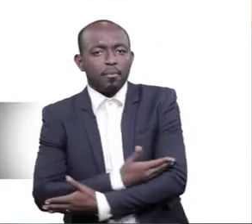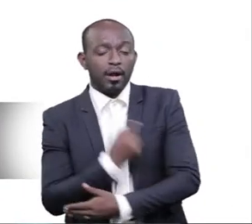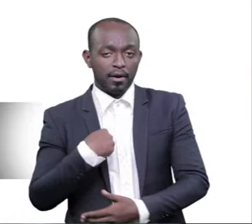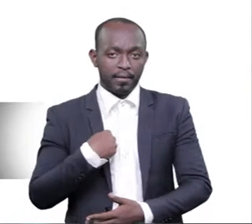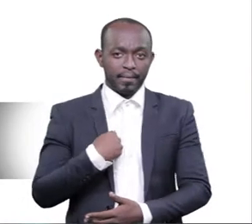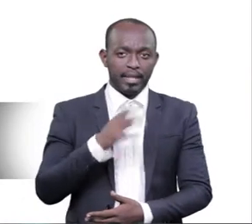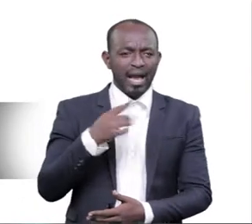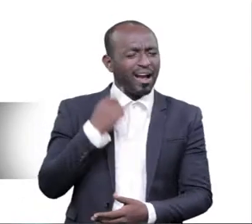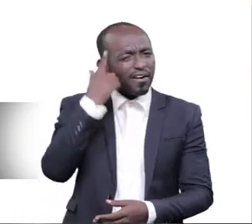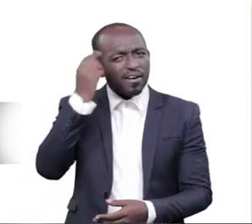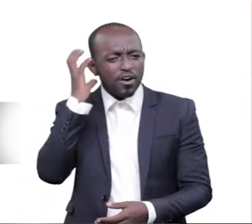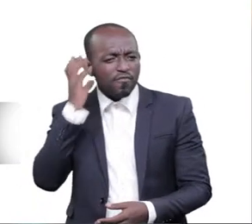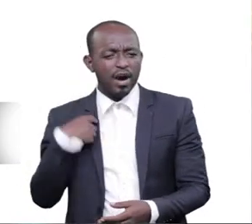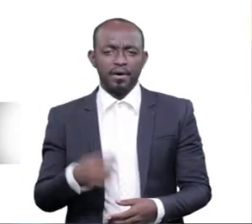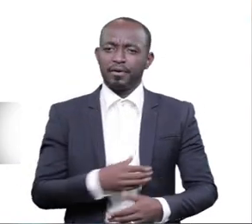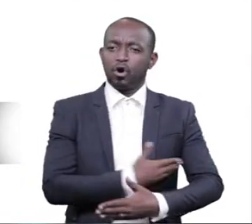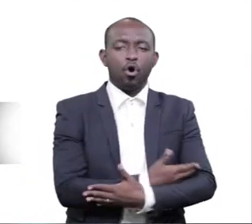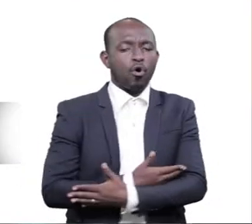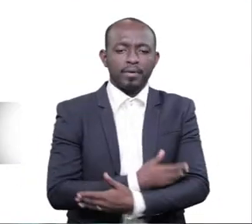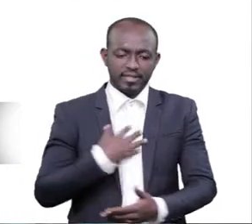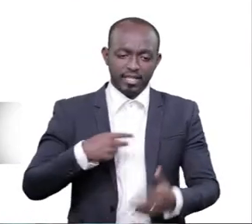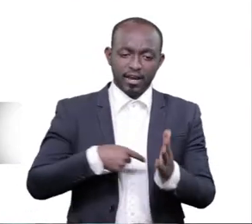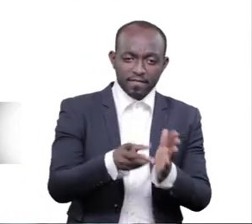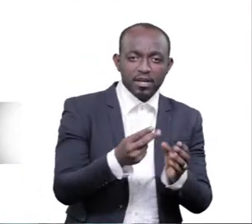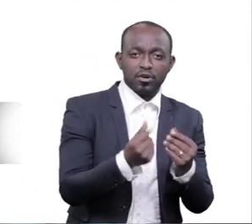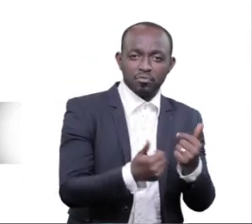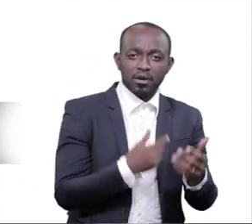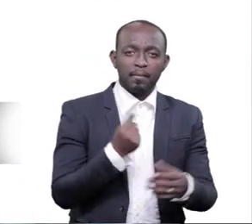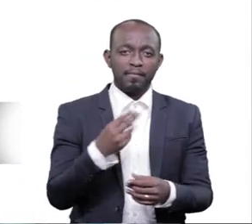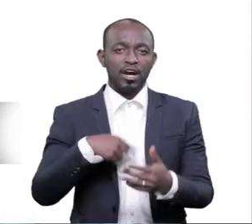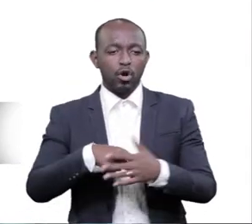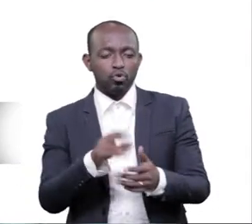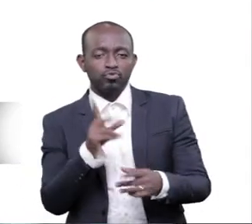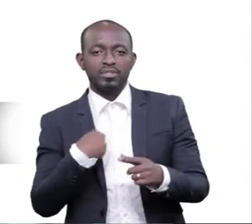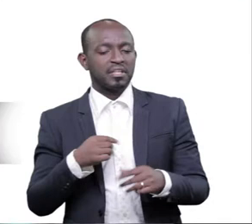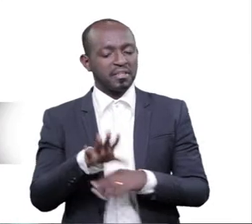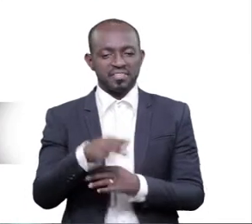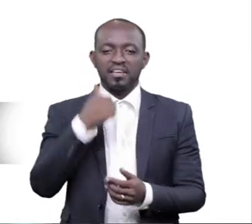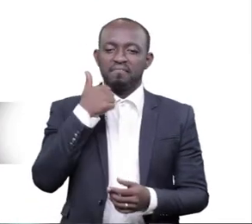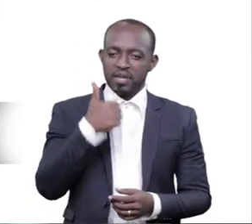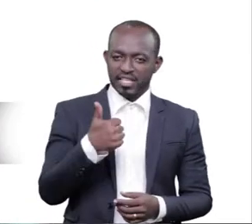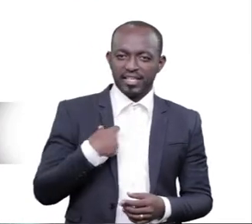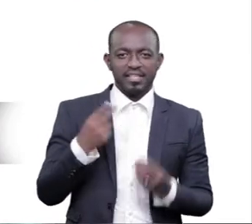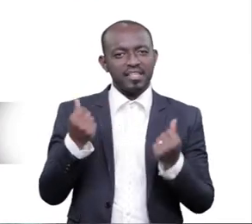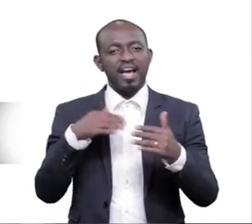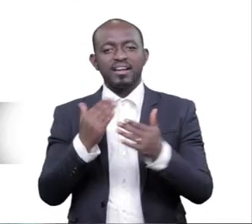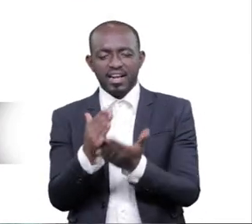ko nasebeye no kwa muganga nako byagenze pe nagiye magaze neza sinigeze nsibira kwa muganga